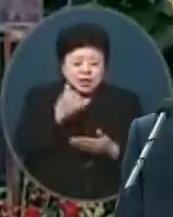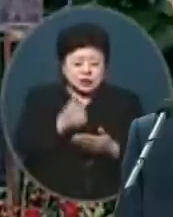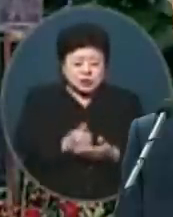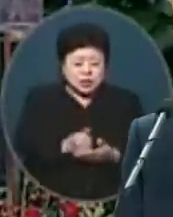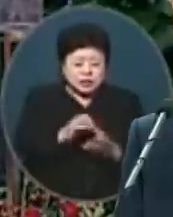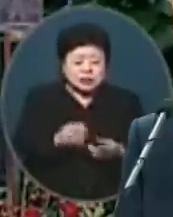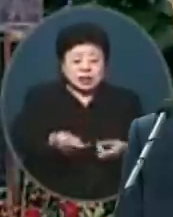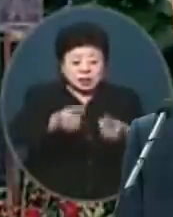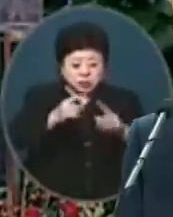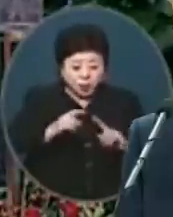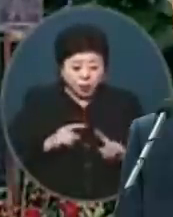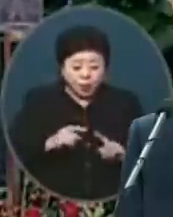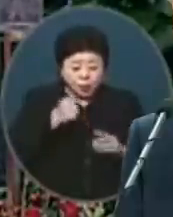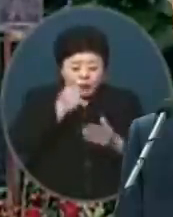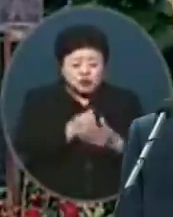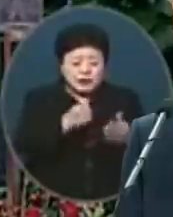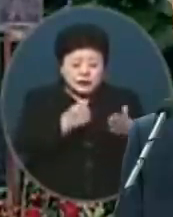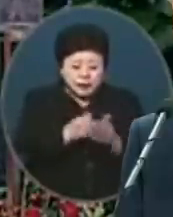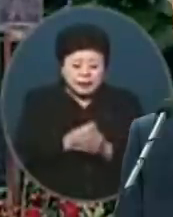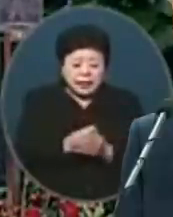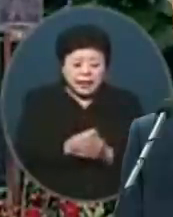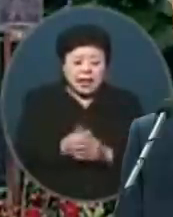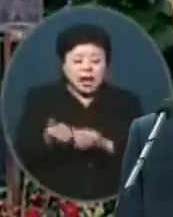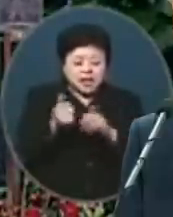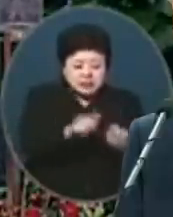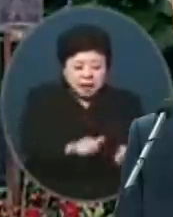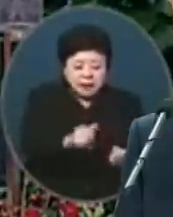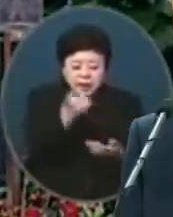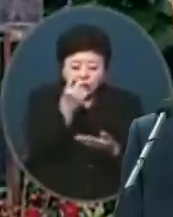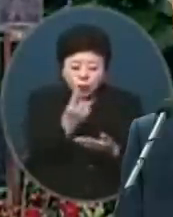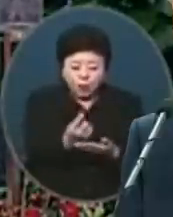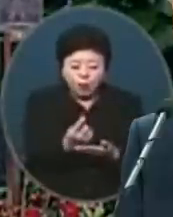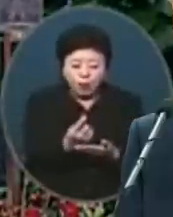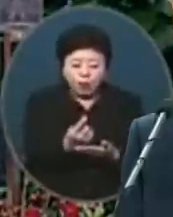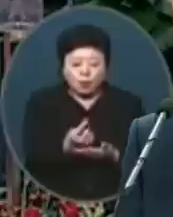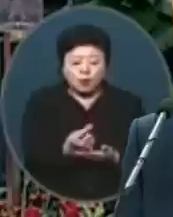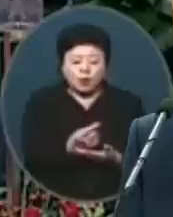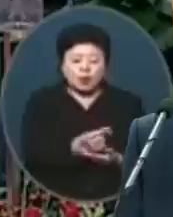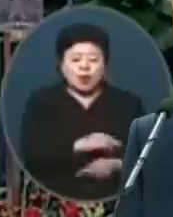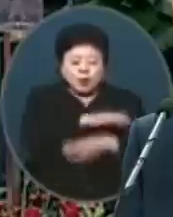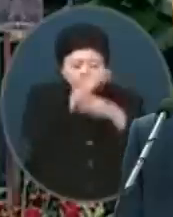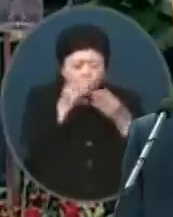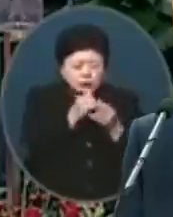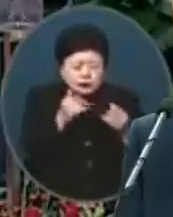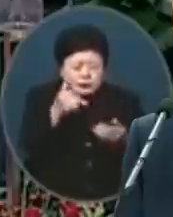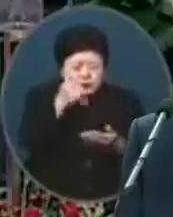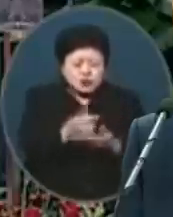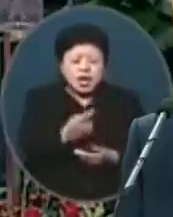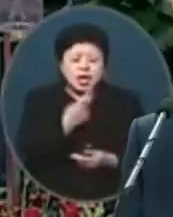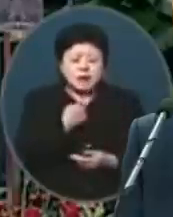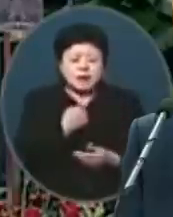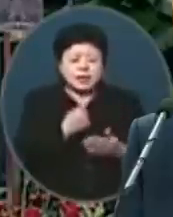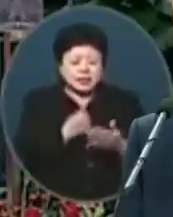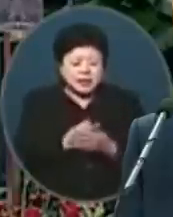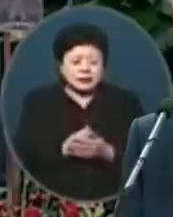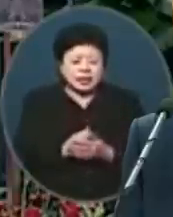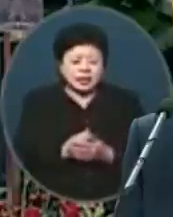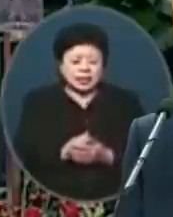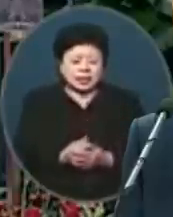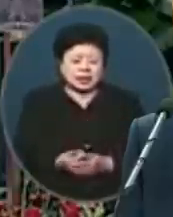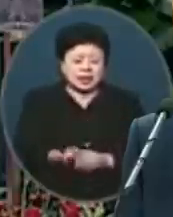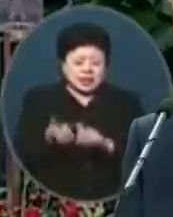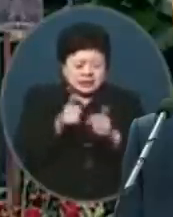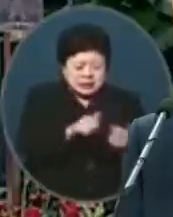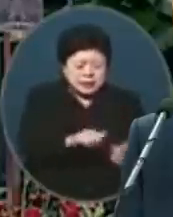세상에 들어오고 죄로 말미암아 사망이 들어왔나니 이마치 모든 사람이 죄를 지었으므로 사망이